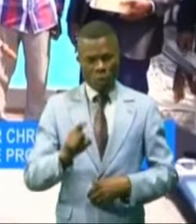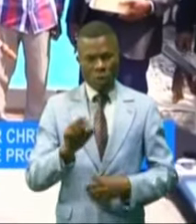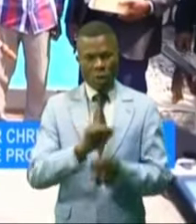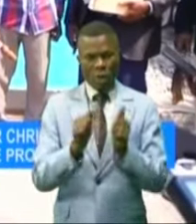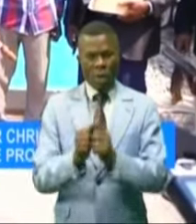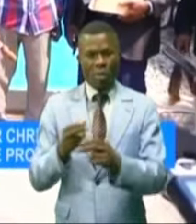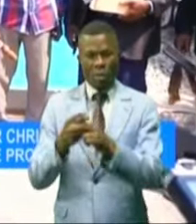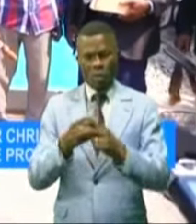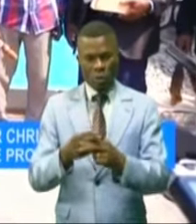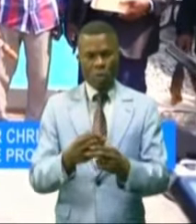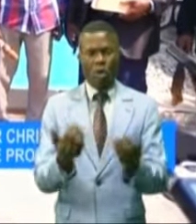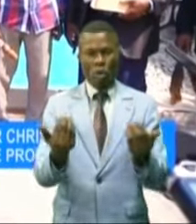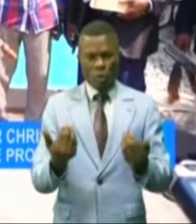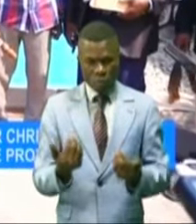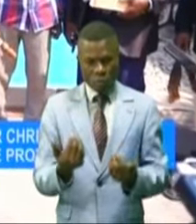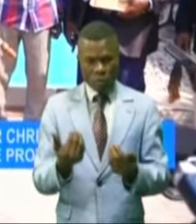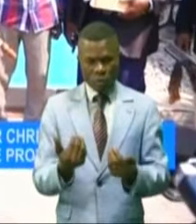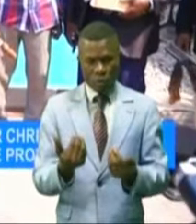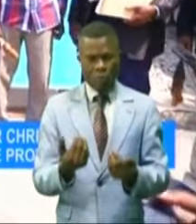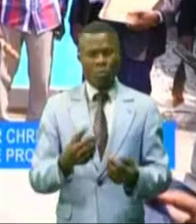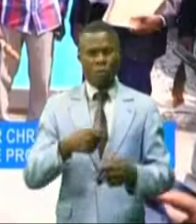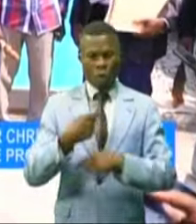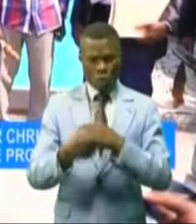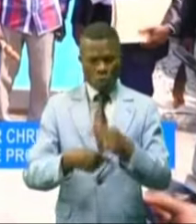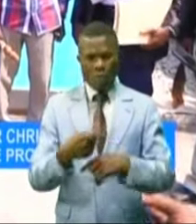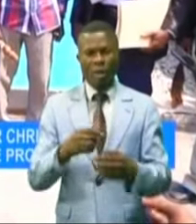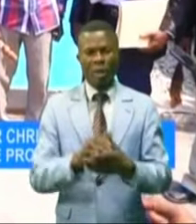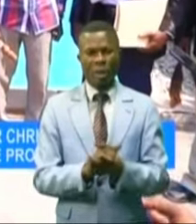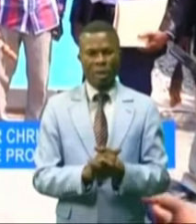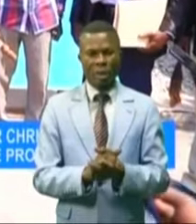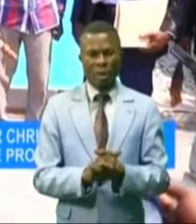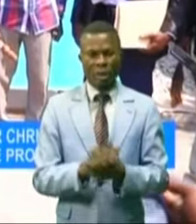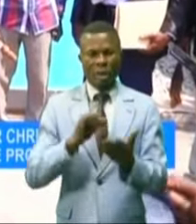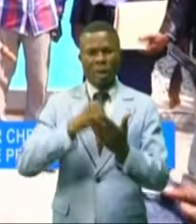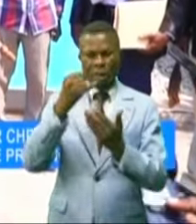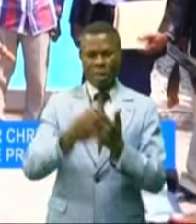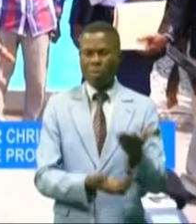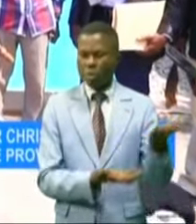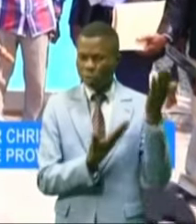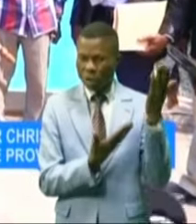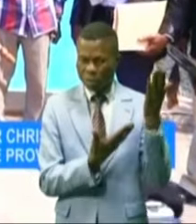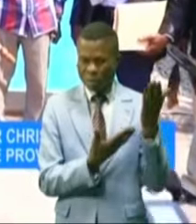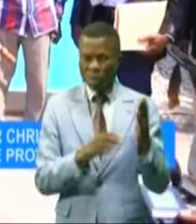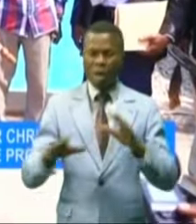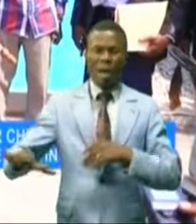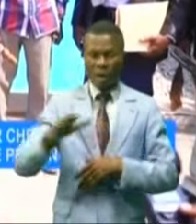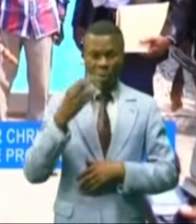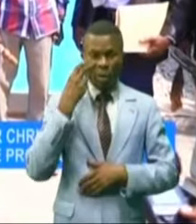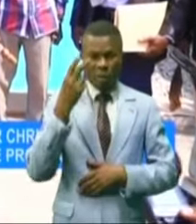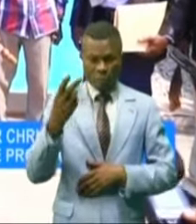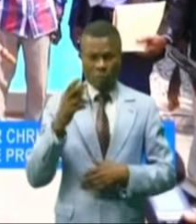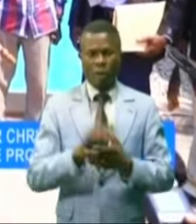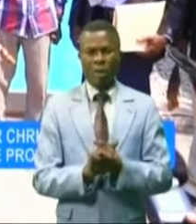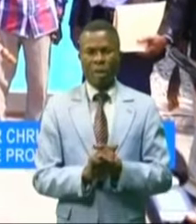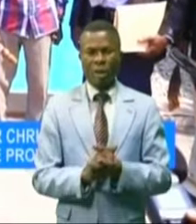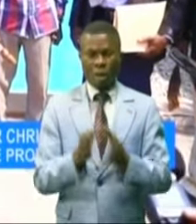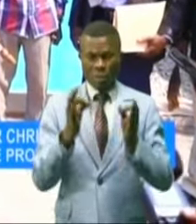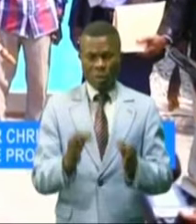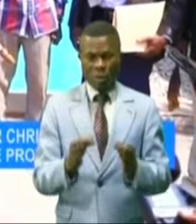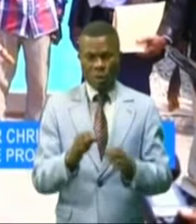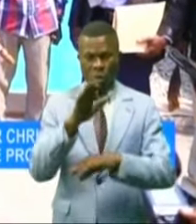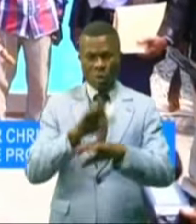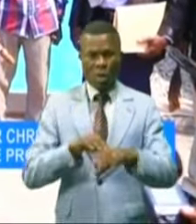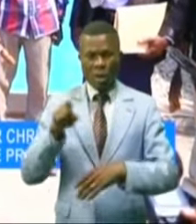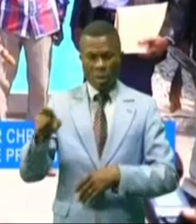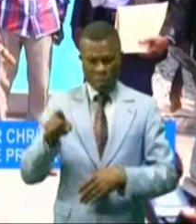sécuritaire. Nous voulons bien qu'il entreprenne des petits projets impact visible hein, sur l'ensemble de la province. Parce qu'on l'appelle